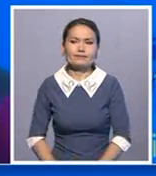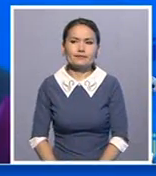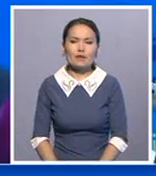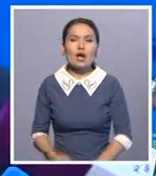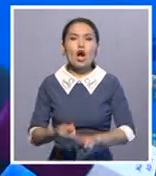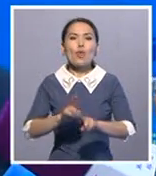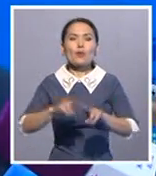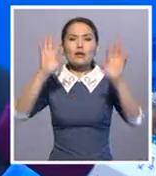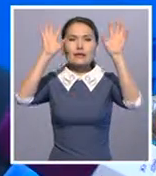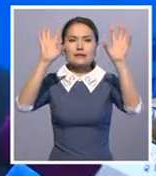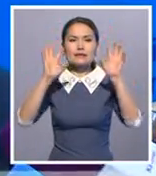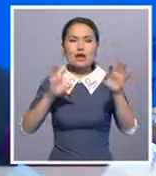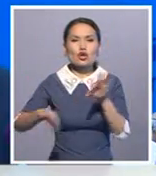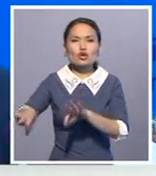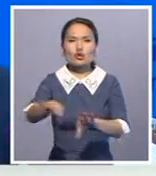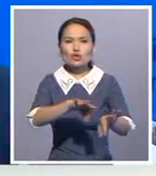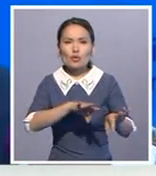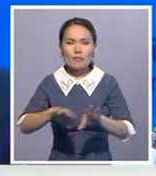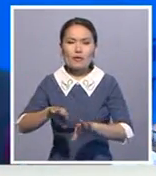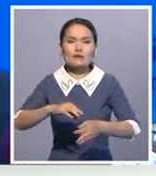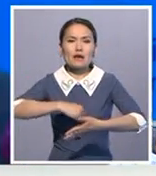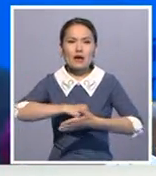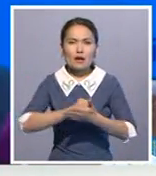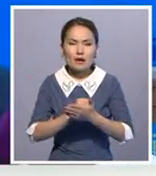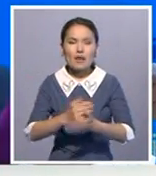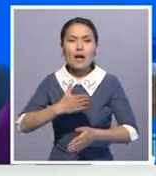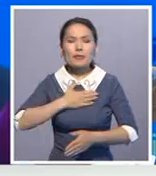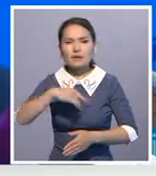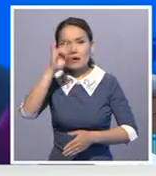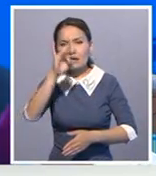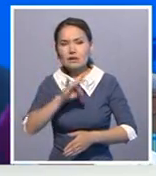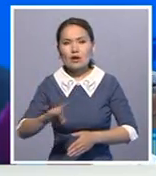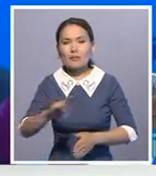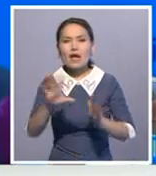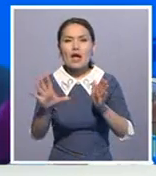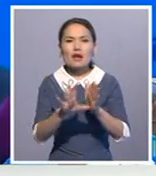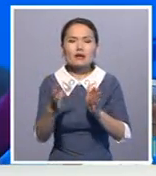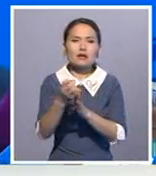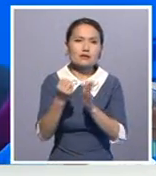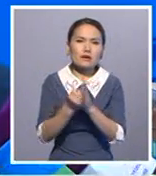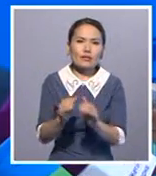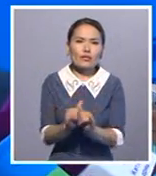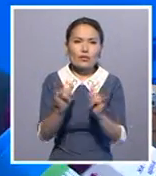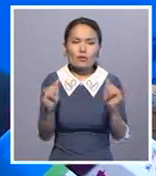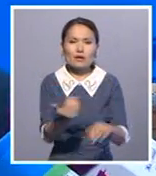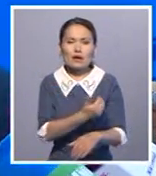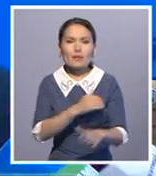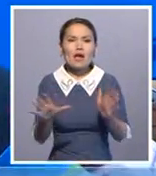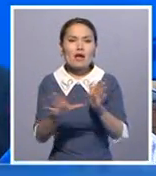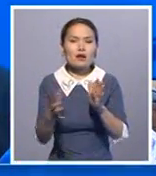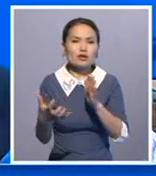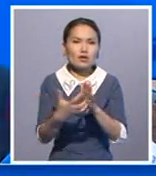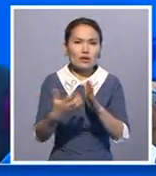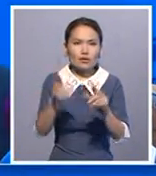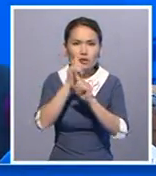Бұл заң жобасын қабылдай отырып, біз еліміздің дамуына жаңа бір серпін береміз. Өйткені электр энергиясынан тапшылық көрмесек, және ел аумағын